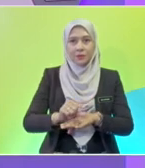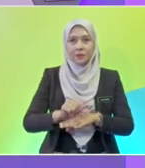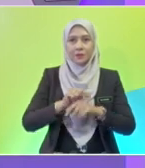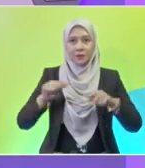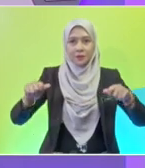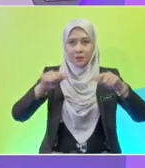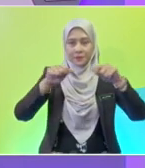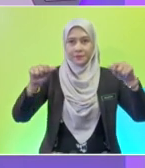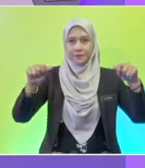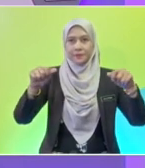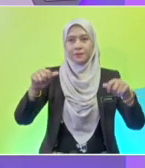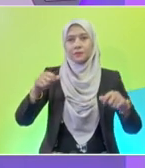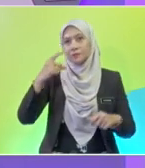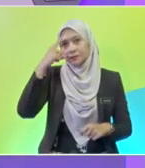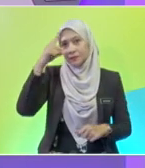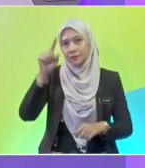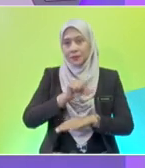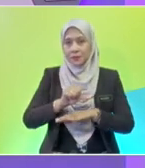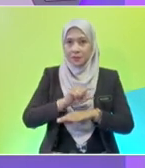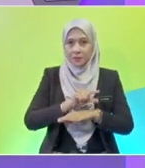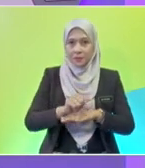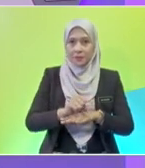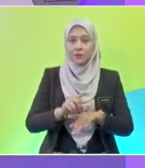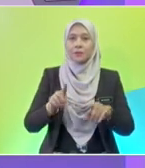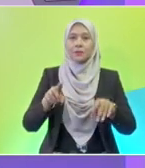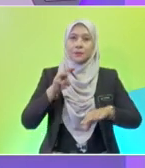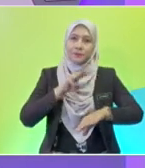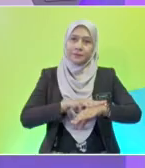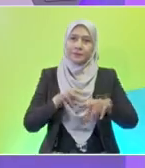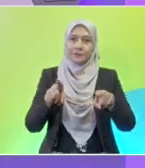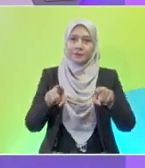tapi dia tak la RI mesti ada kata kunci